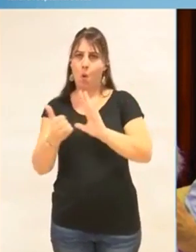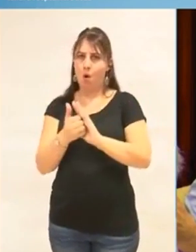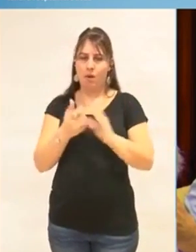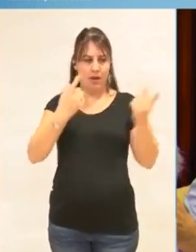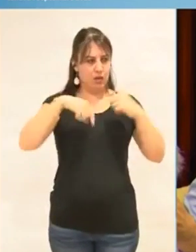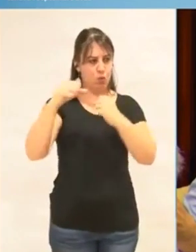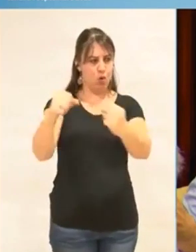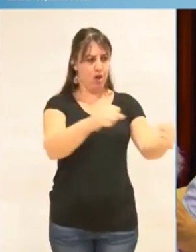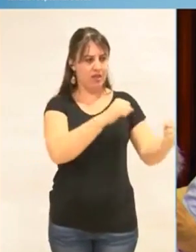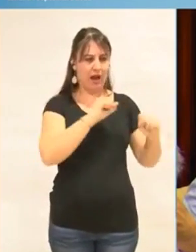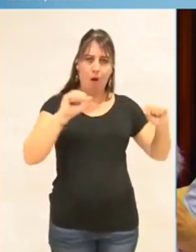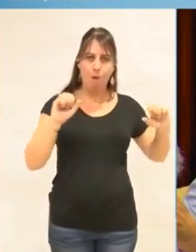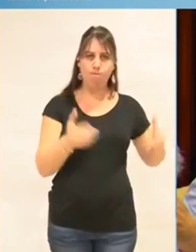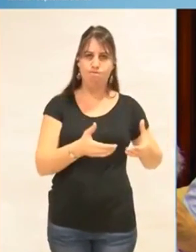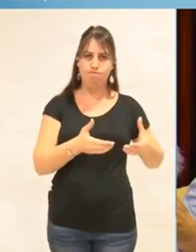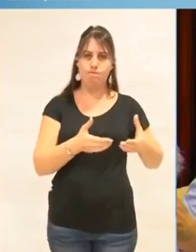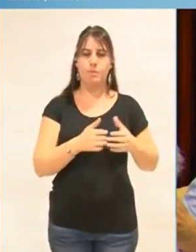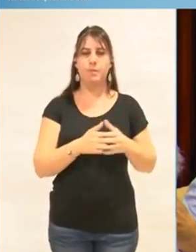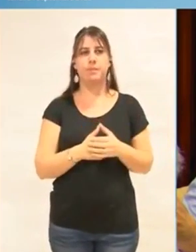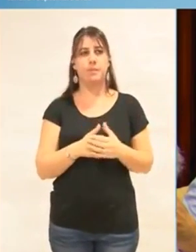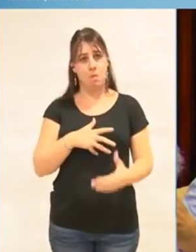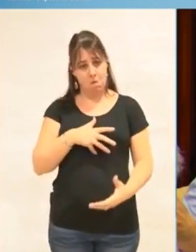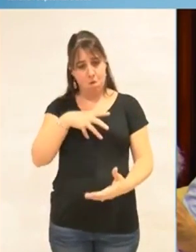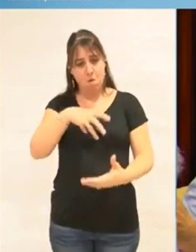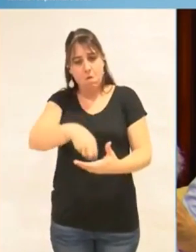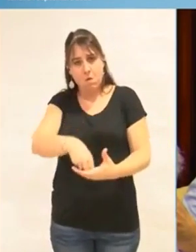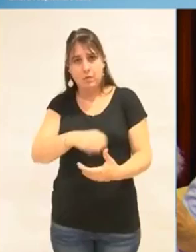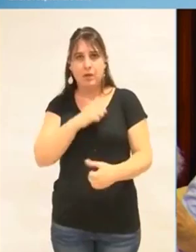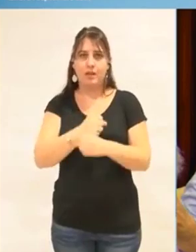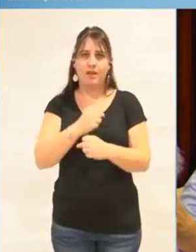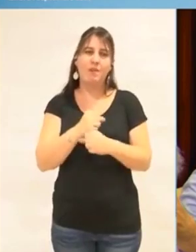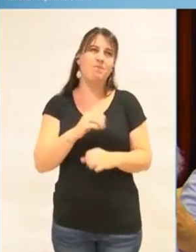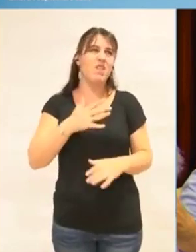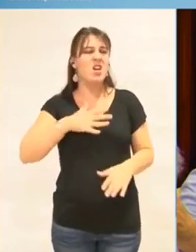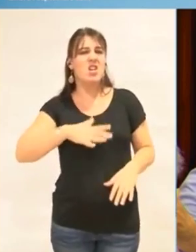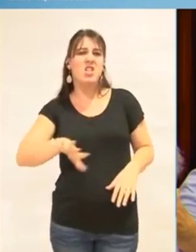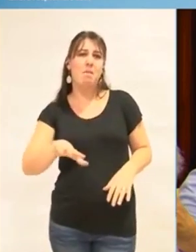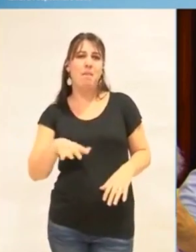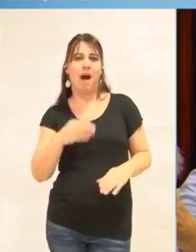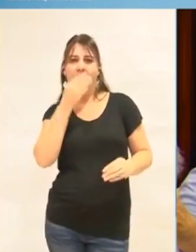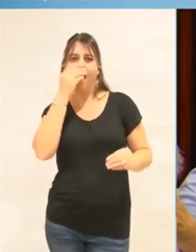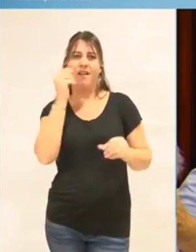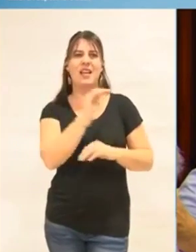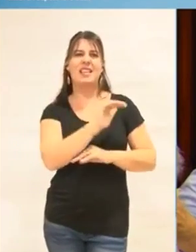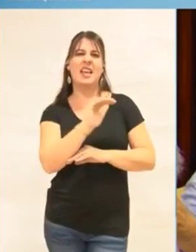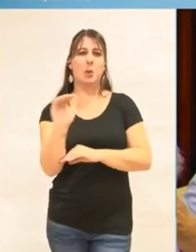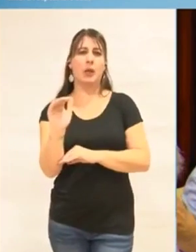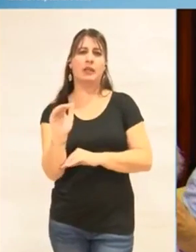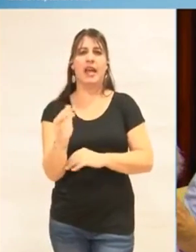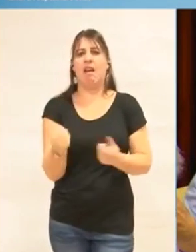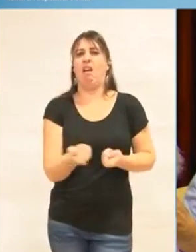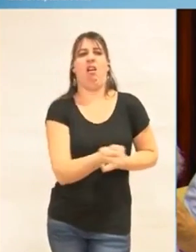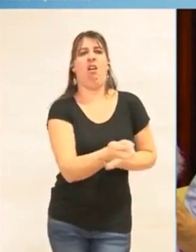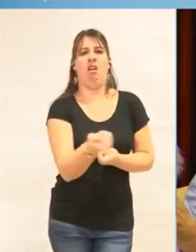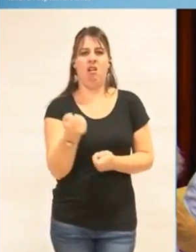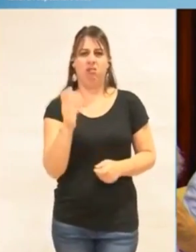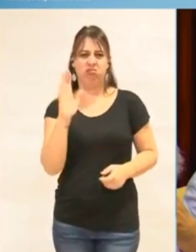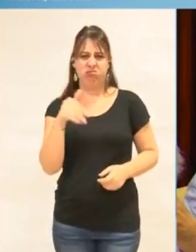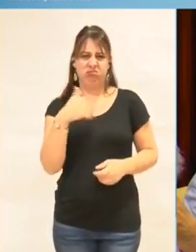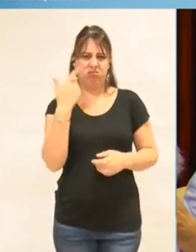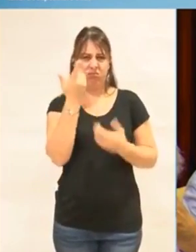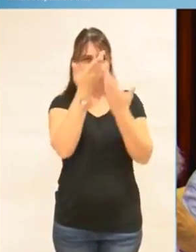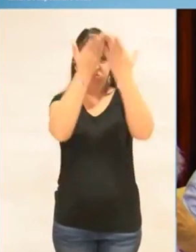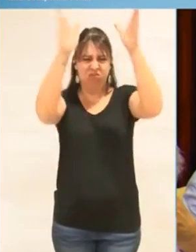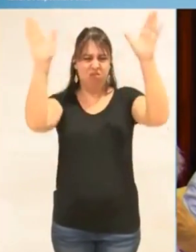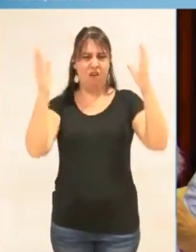collectivement. Ça fait partie d'un travail, j'aime pas lutter contre le sentiment d'insécurité, ça veut rien dire parce qu'on peut tout y mettre, mais